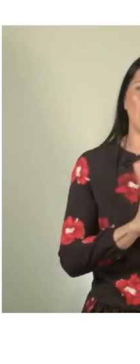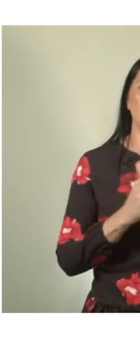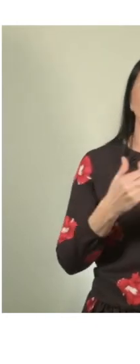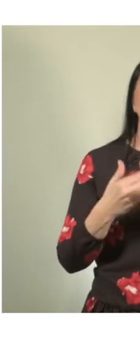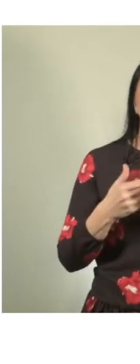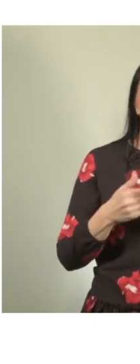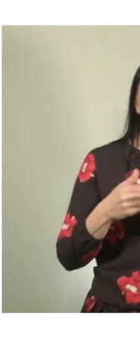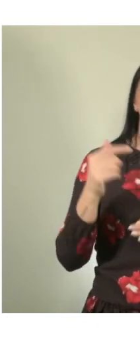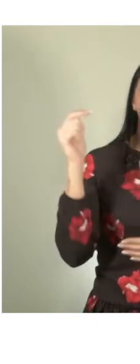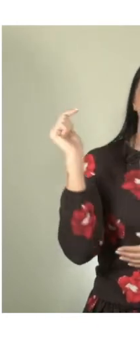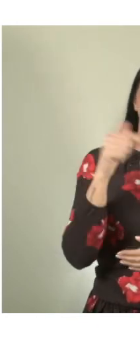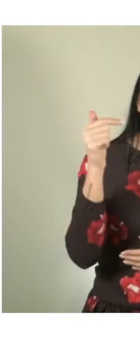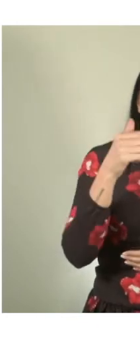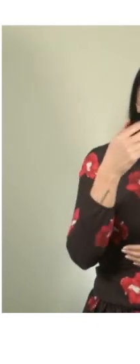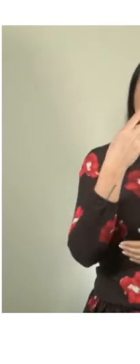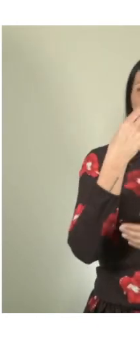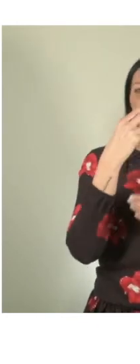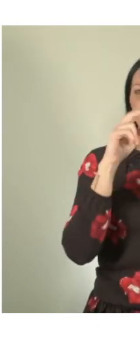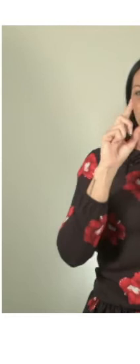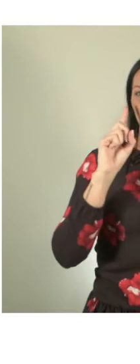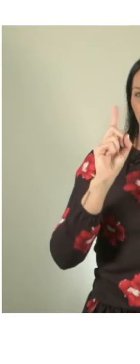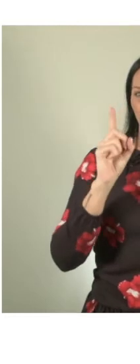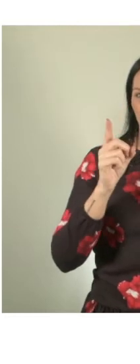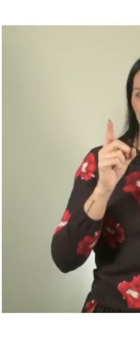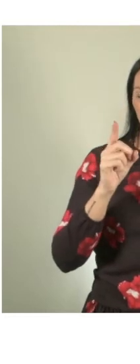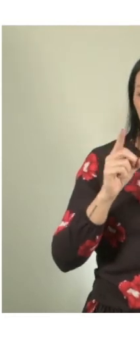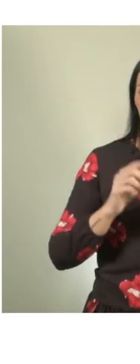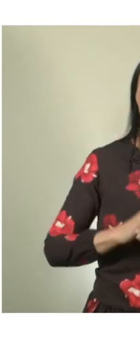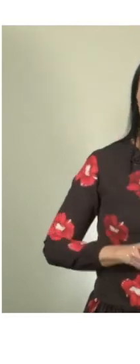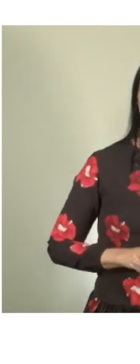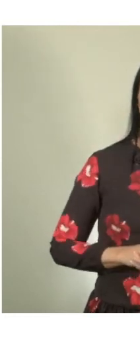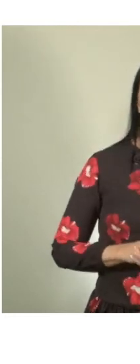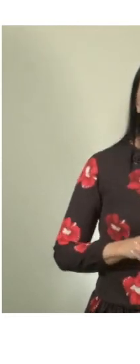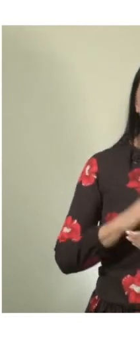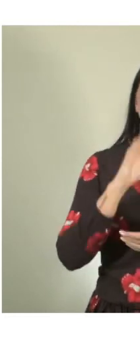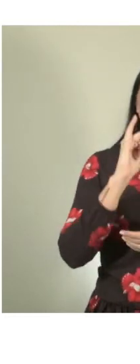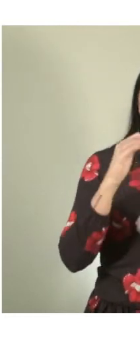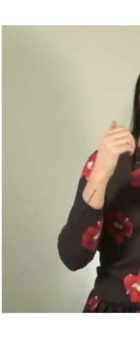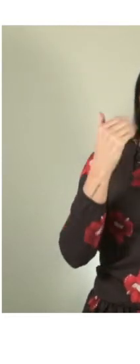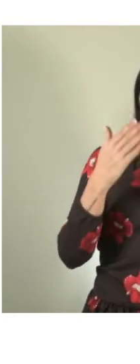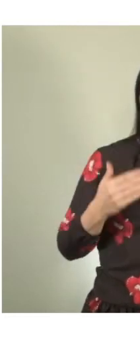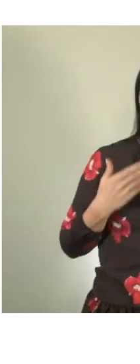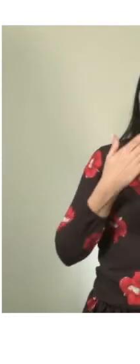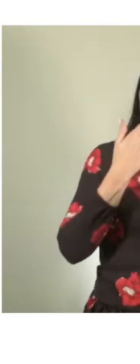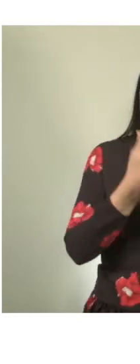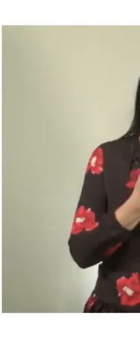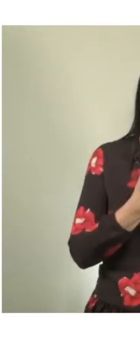powinniśmy zwracać na nie uwagę i inicjować i proponować